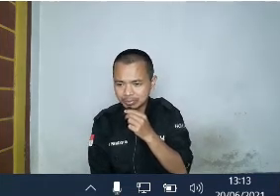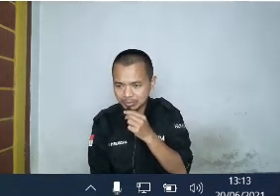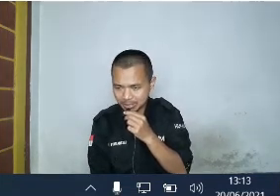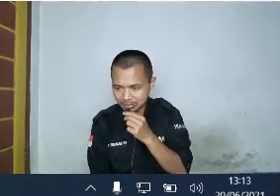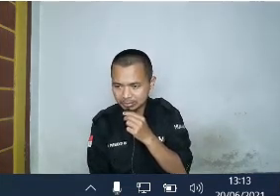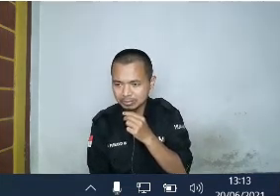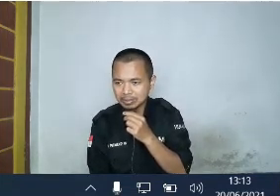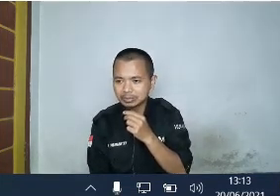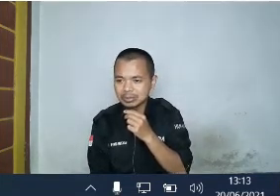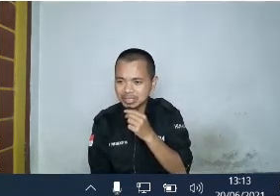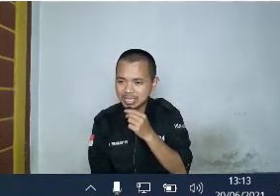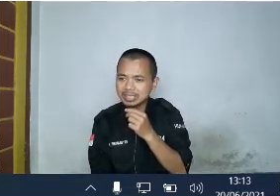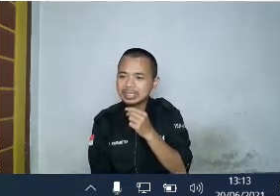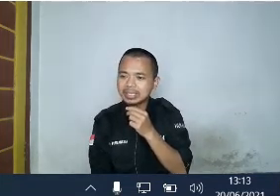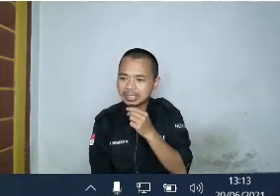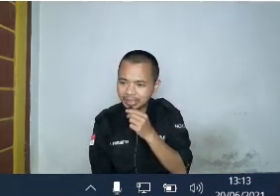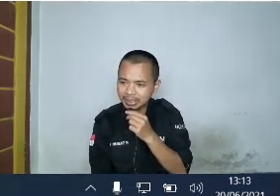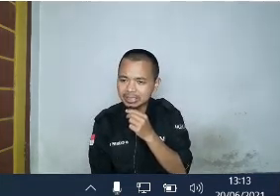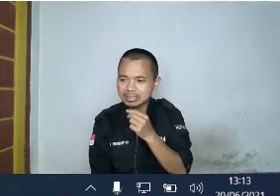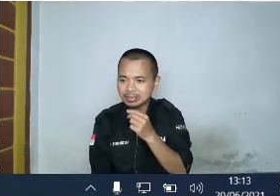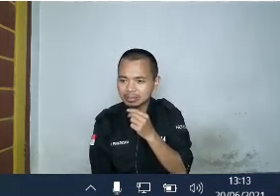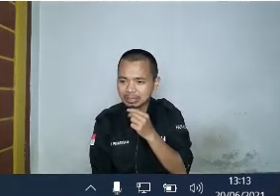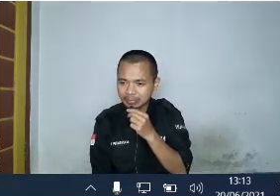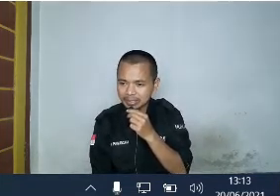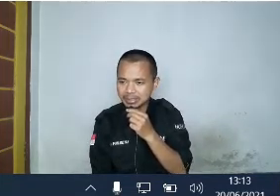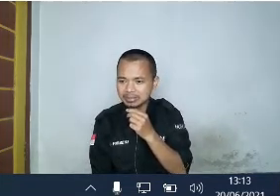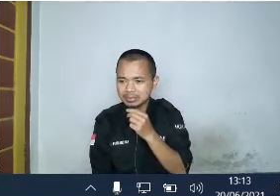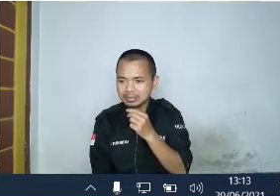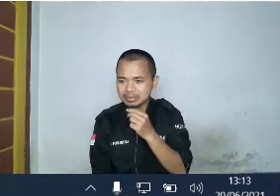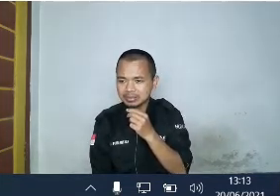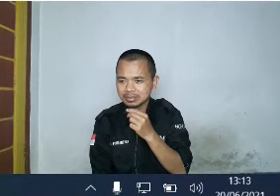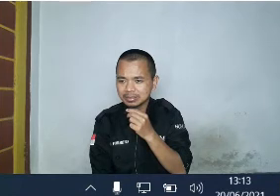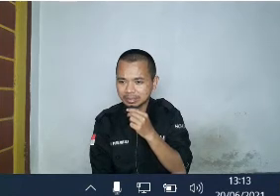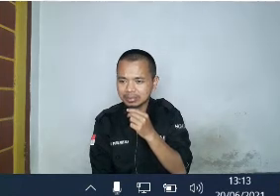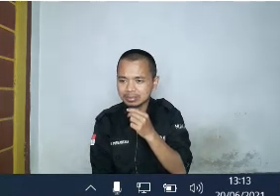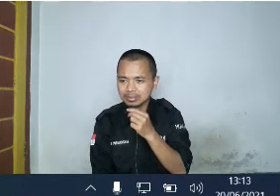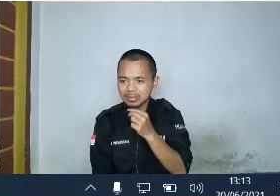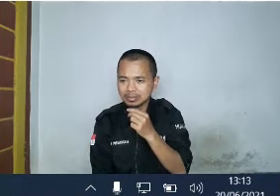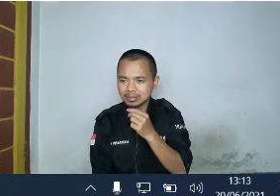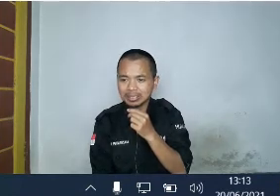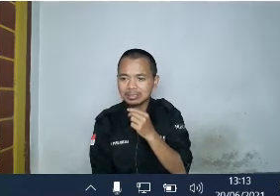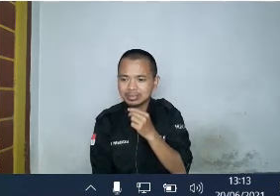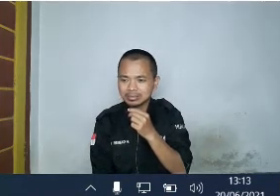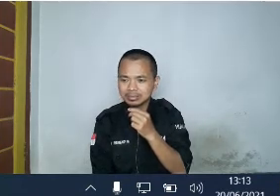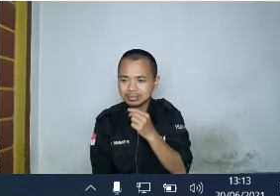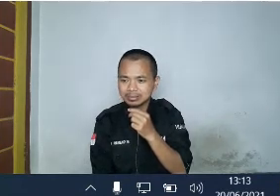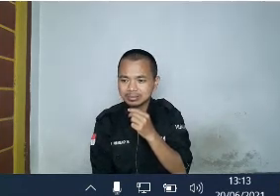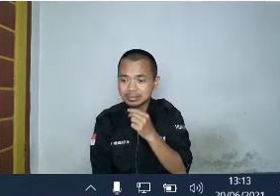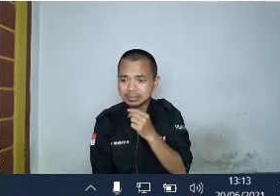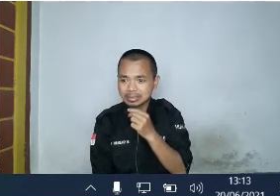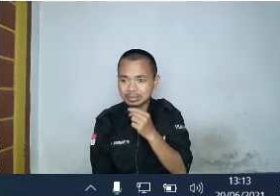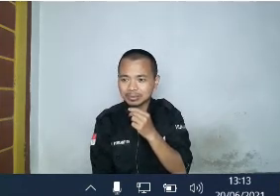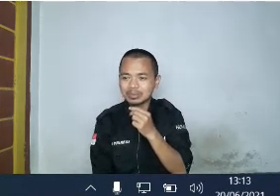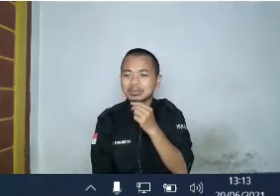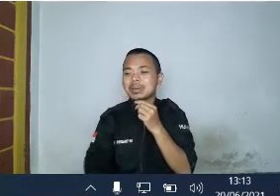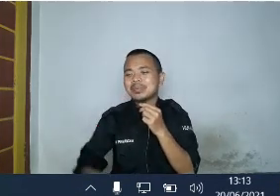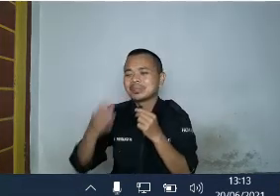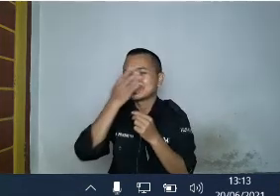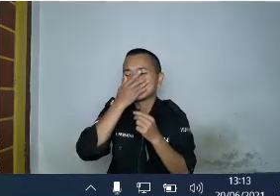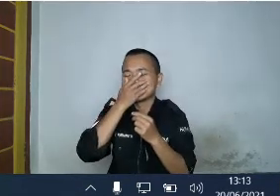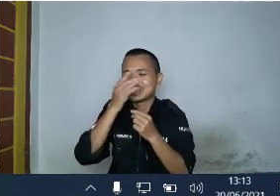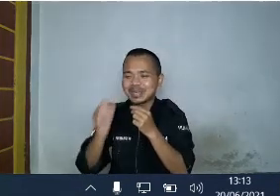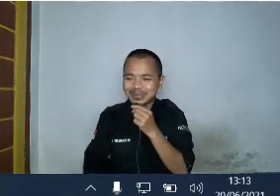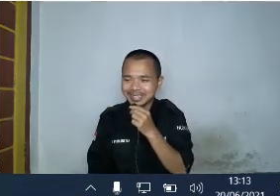2012 satu waktu ujian yg ramai why i ya 21